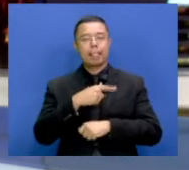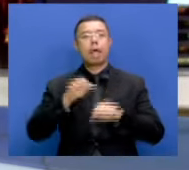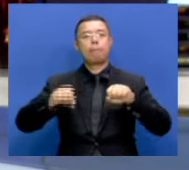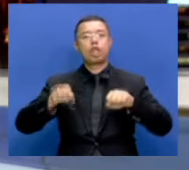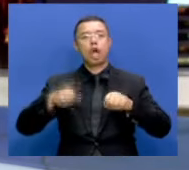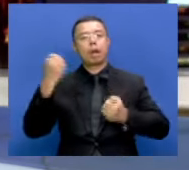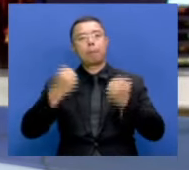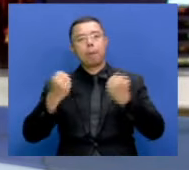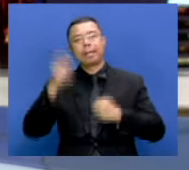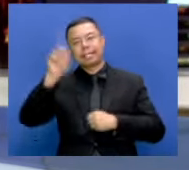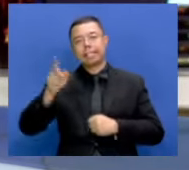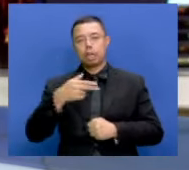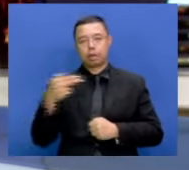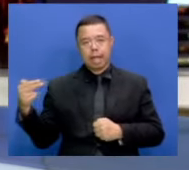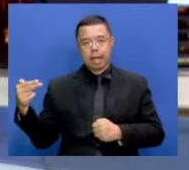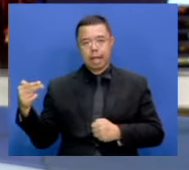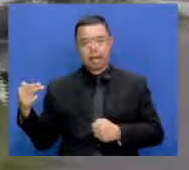Indonesia.